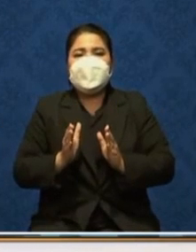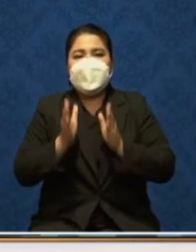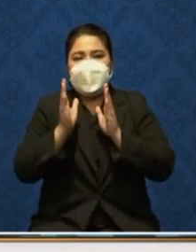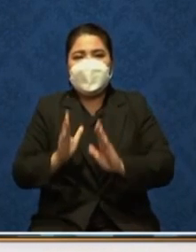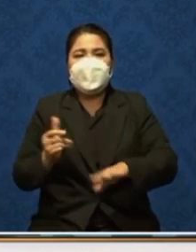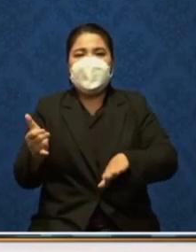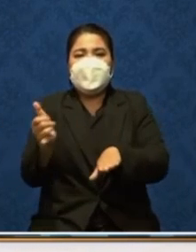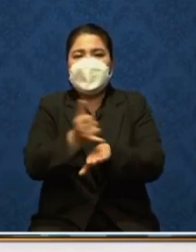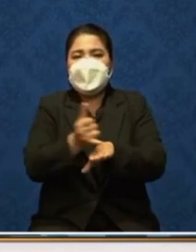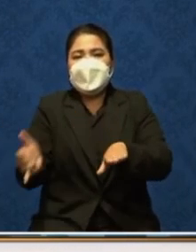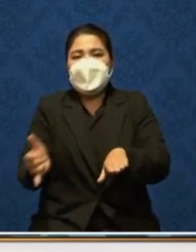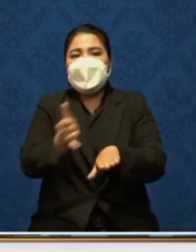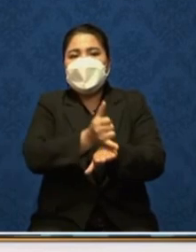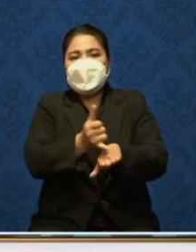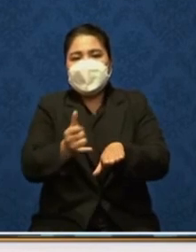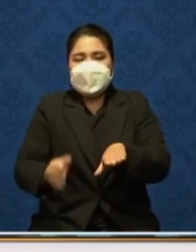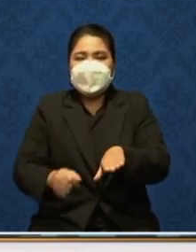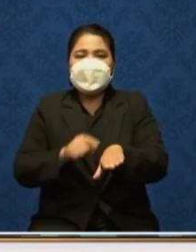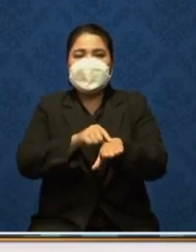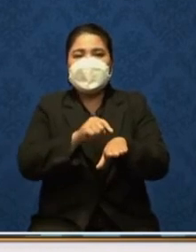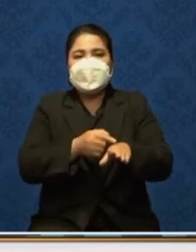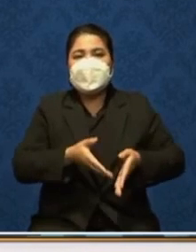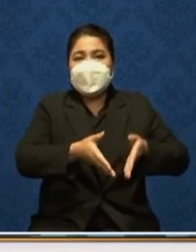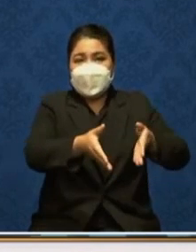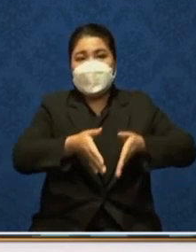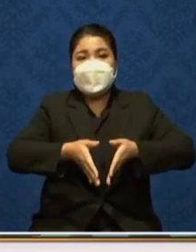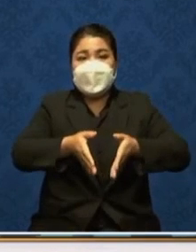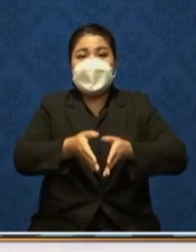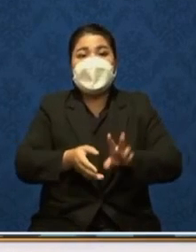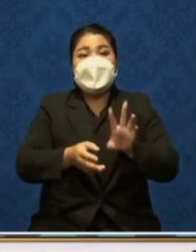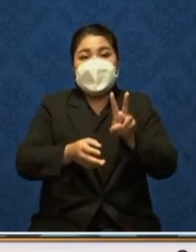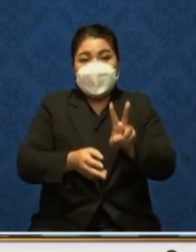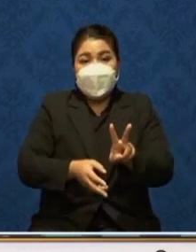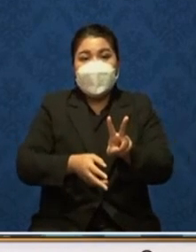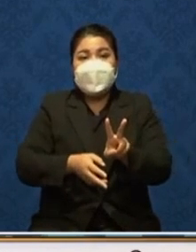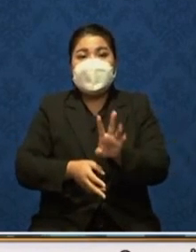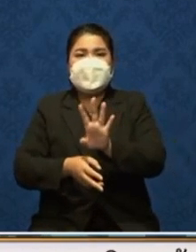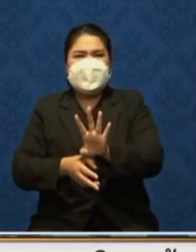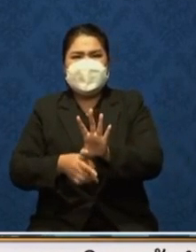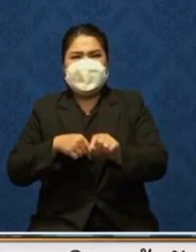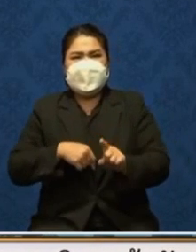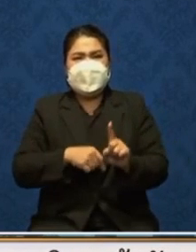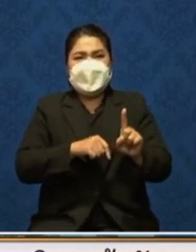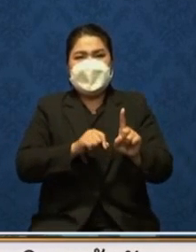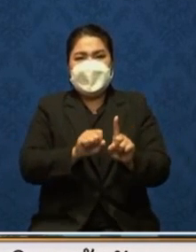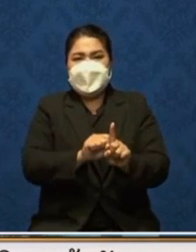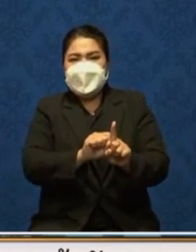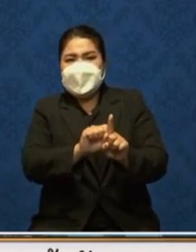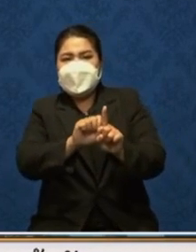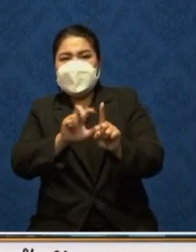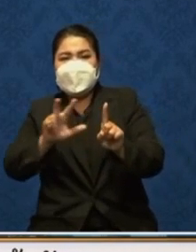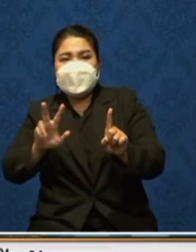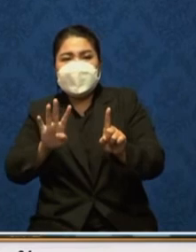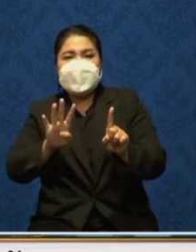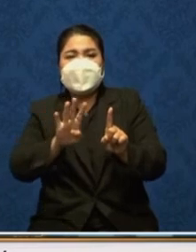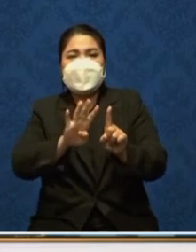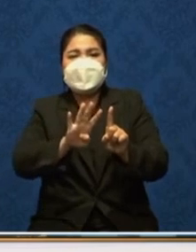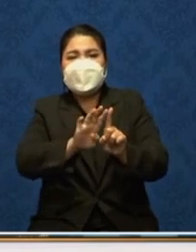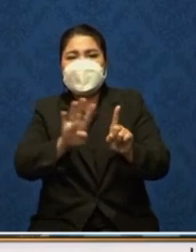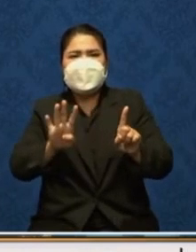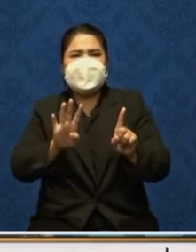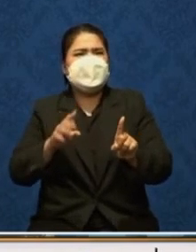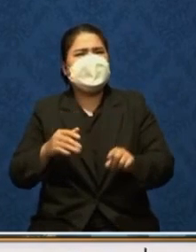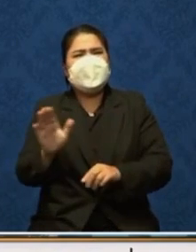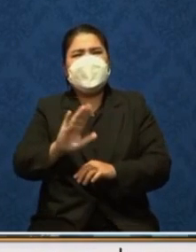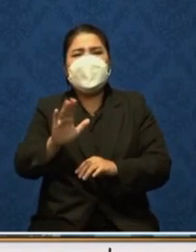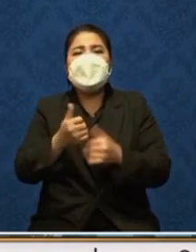พอค่อยคจะทำจาก 2 เป็ 4 ไม่ใช่จะทำจาก 1 เป็น 4เพาฉั้ประเทศไยควรเน้ทำรถไฟทางคู่ให้มนดี